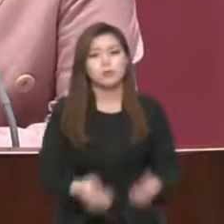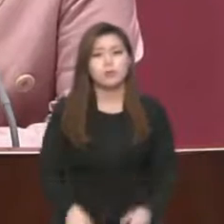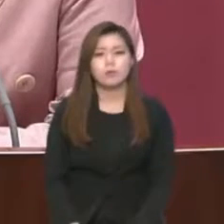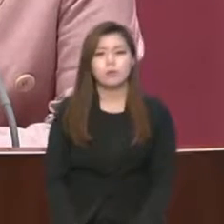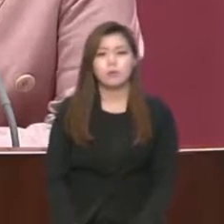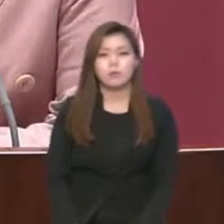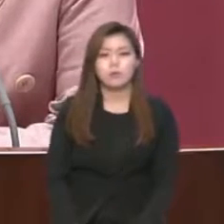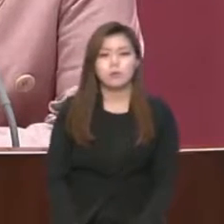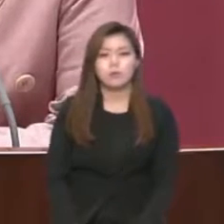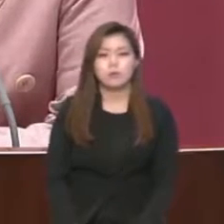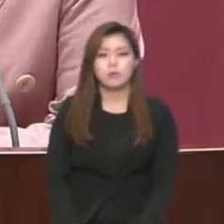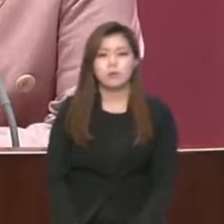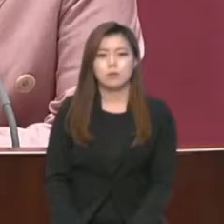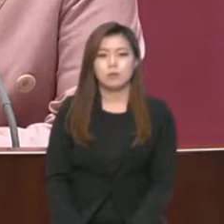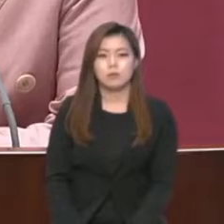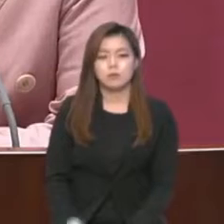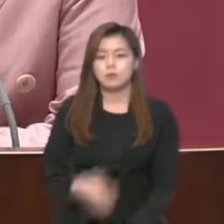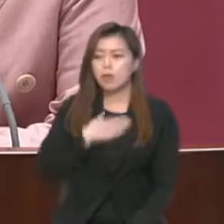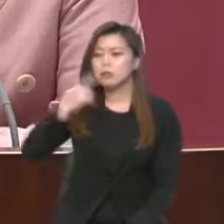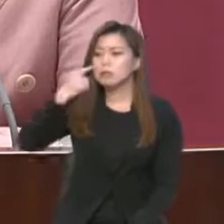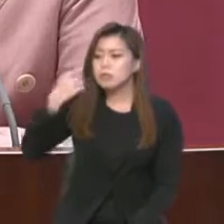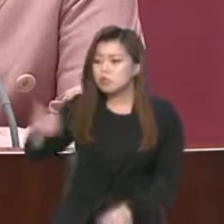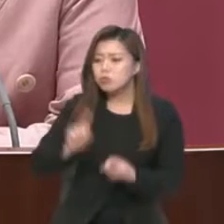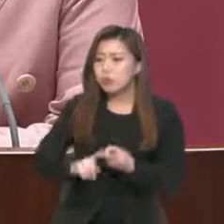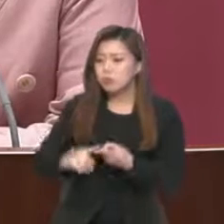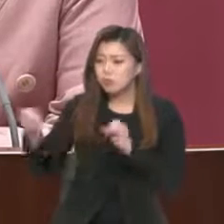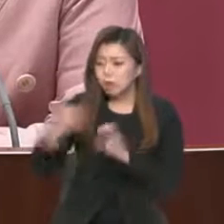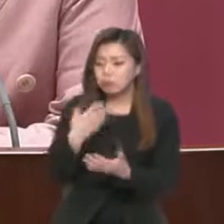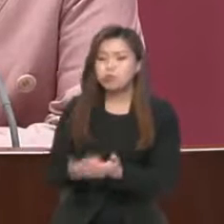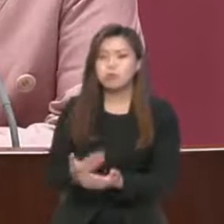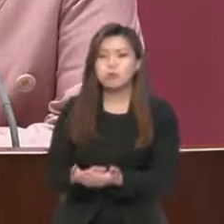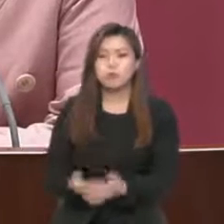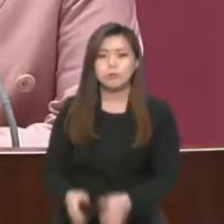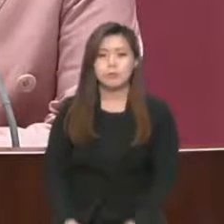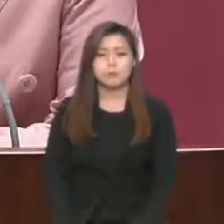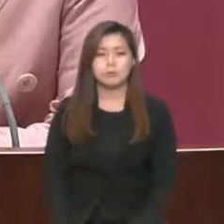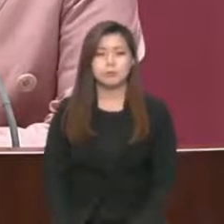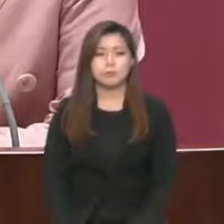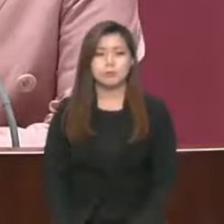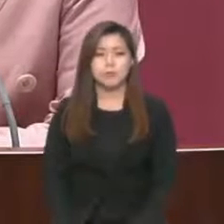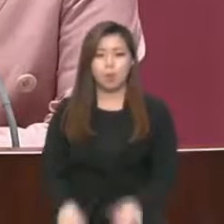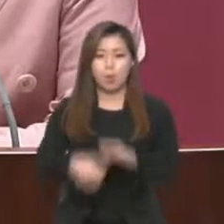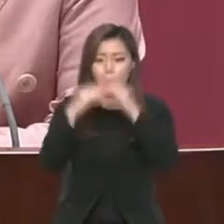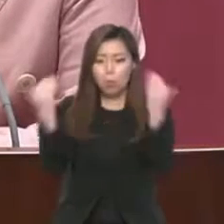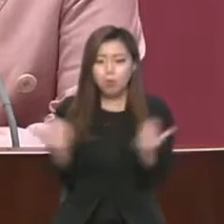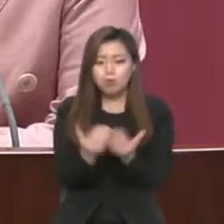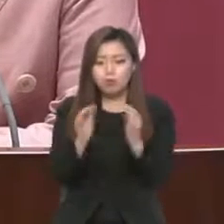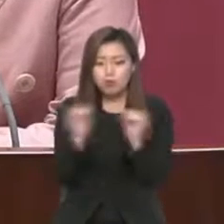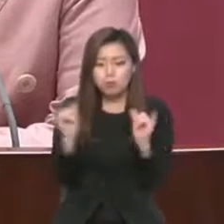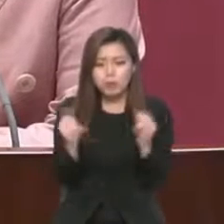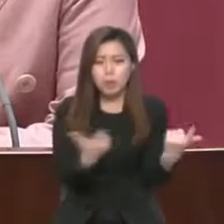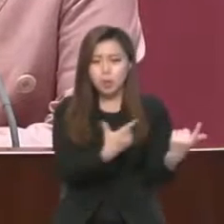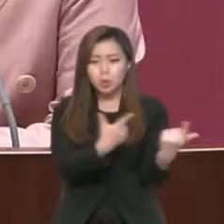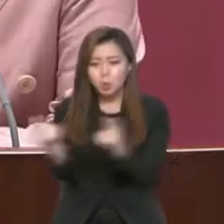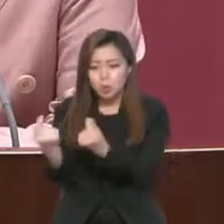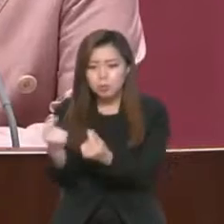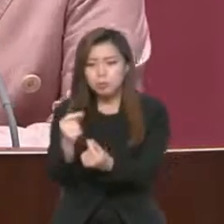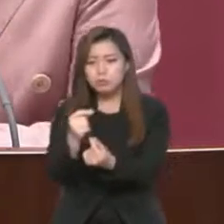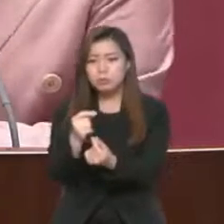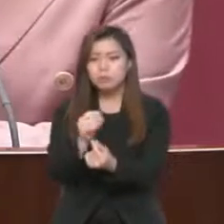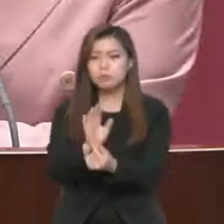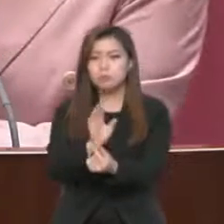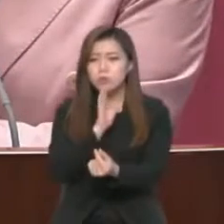그리고 답변을 해 주십시오. 이것이 모든 대한민국의 모든 국민에게 동등하게 적용될 수 있냐고